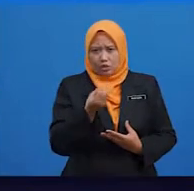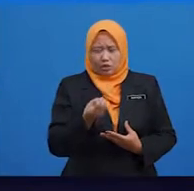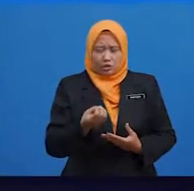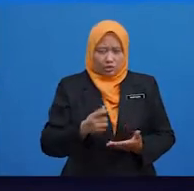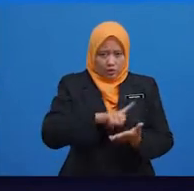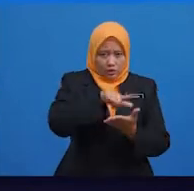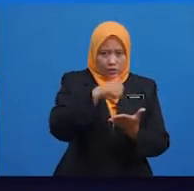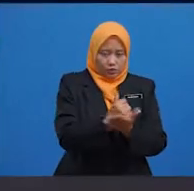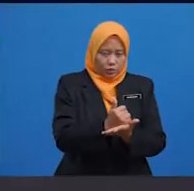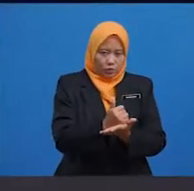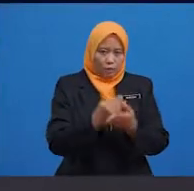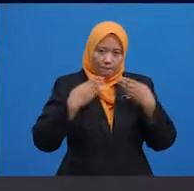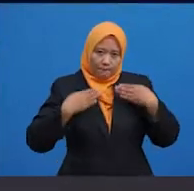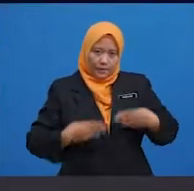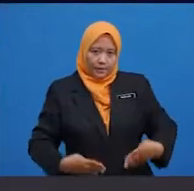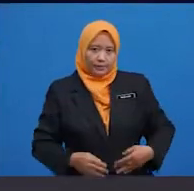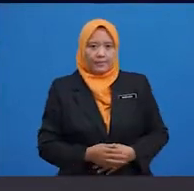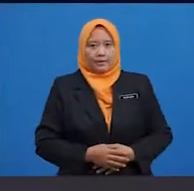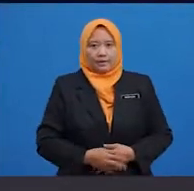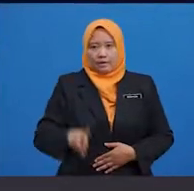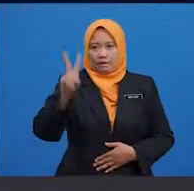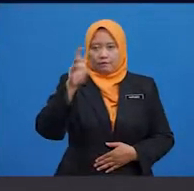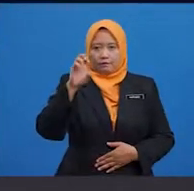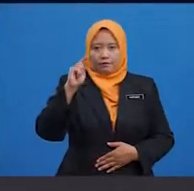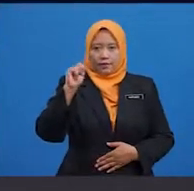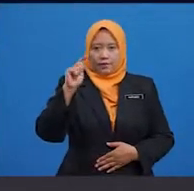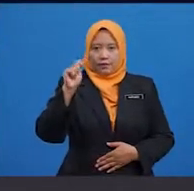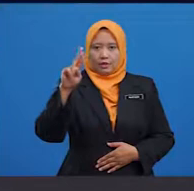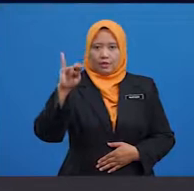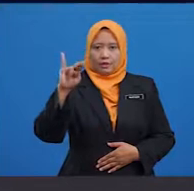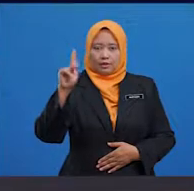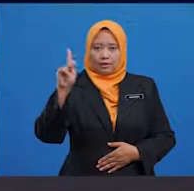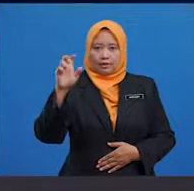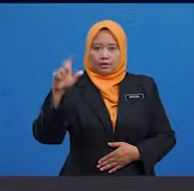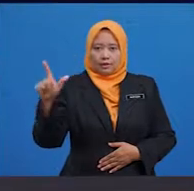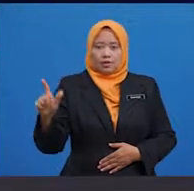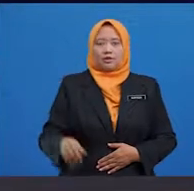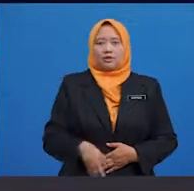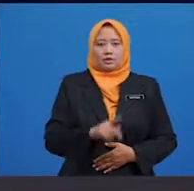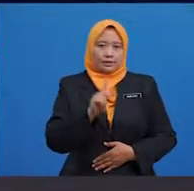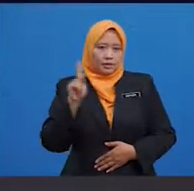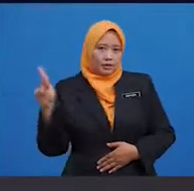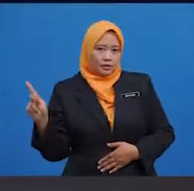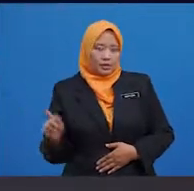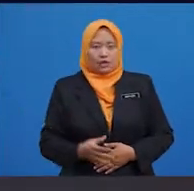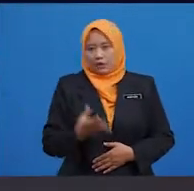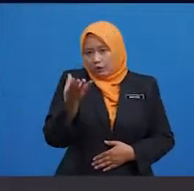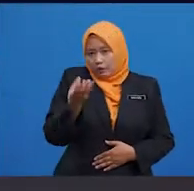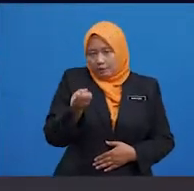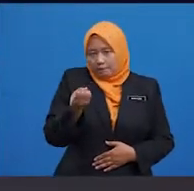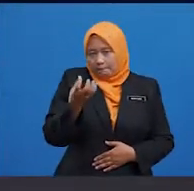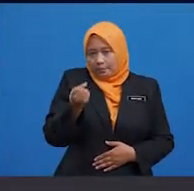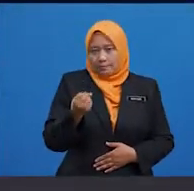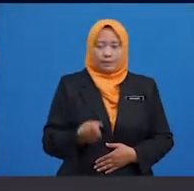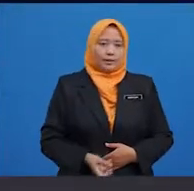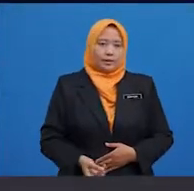seluruh tubuh badan. Ventricle kanan pula bertindak sebagai pengepam darah kurang oksigen ke paru-paru.